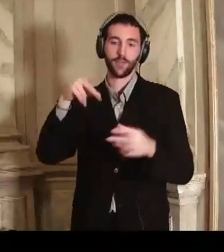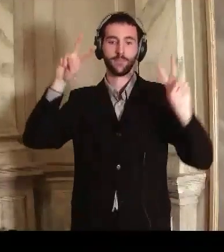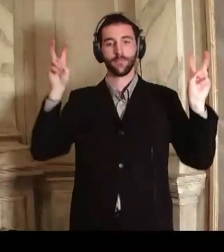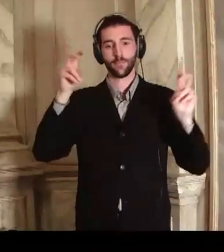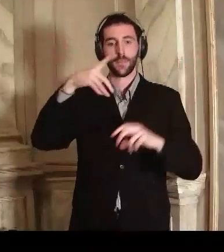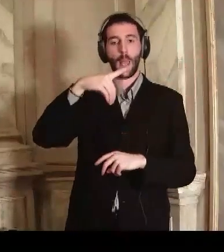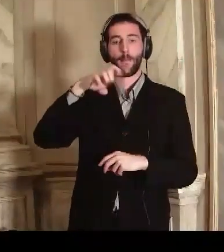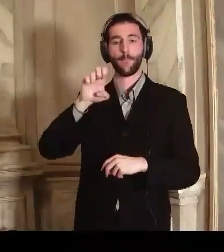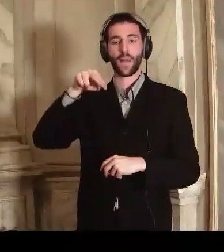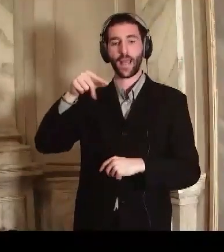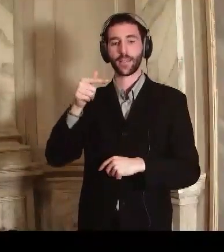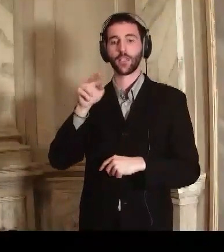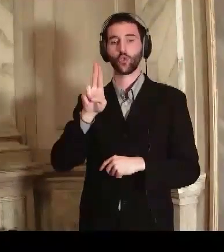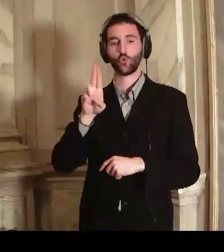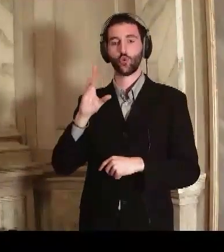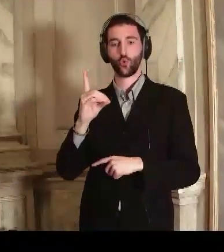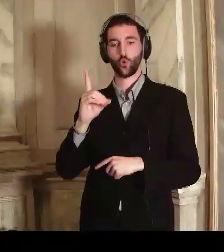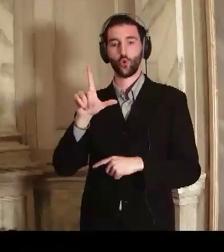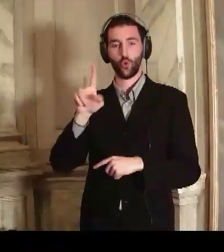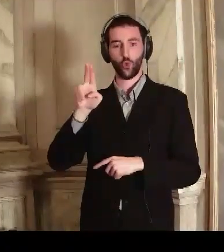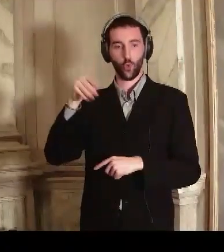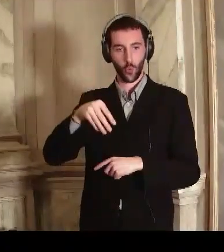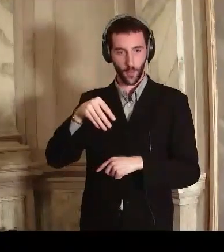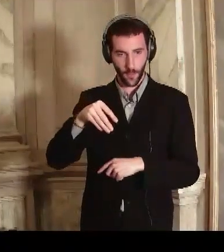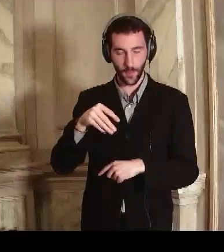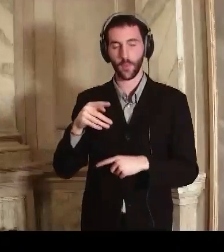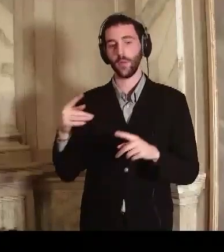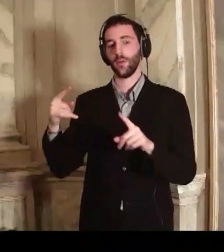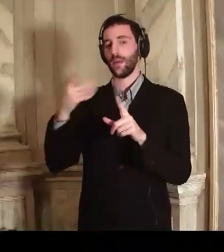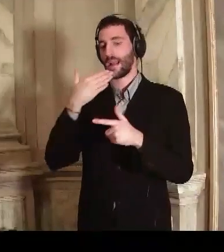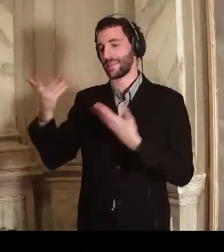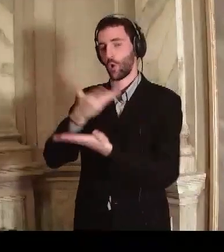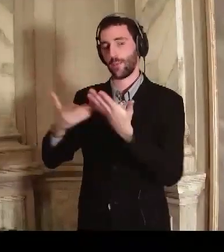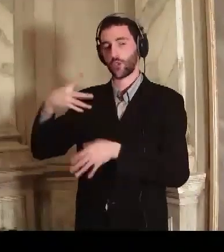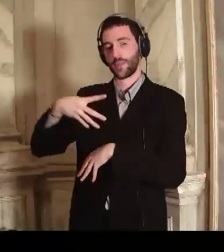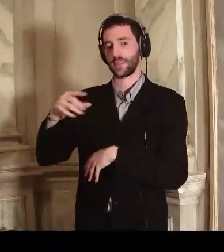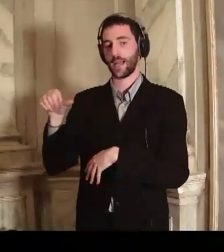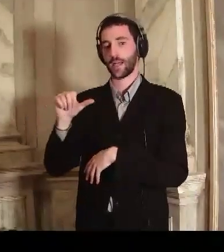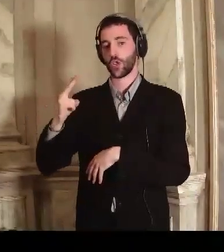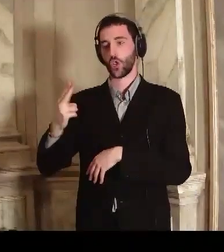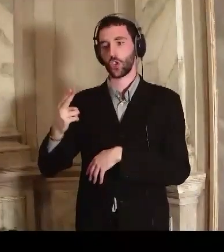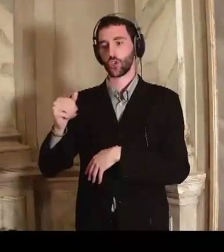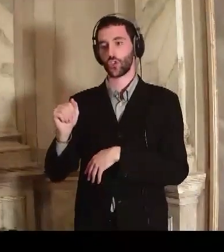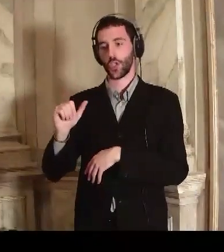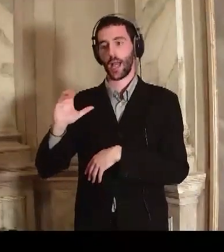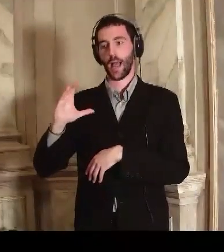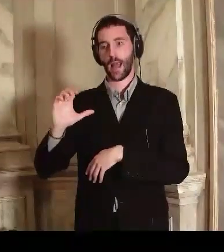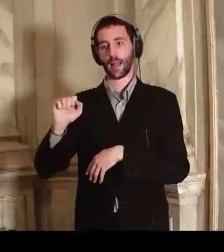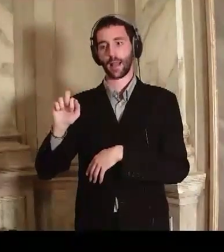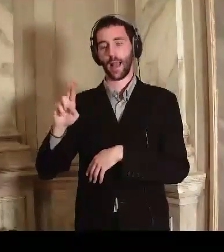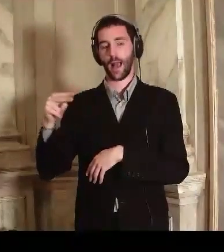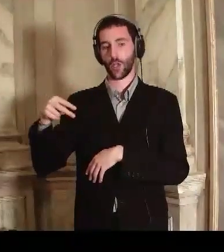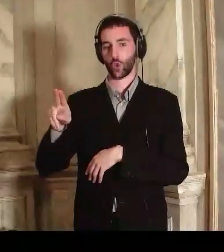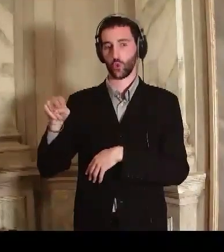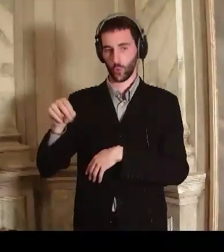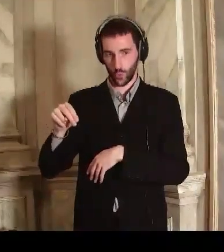collaborazione con l'artista delle percussioni Mattias Schack-Arnott. Per tutta la durata del Festival Biennale Danza 23, i